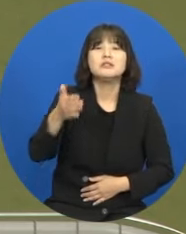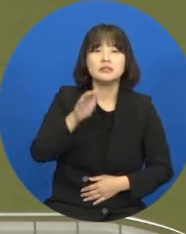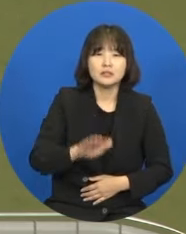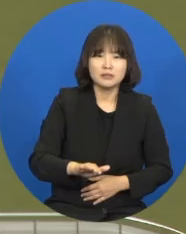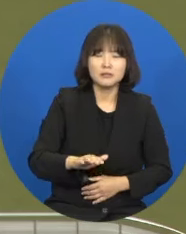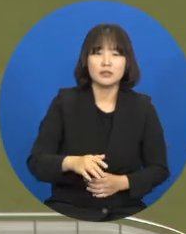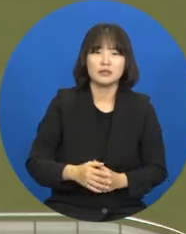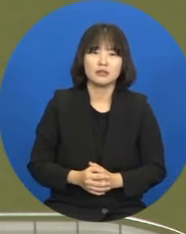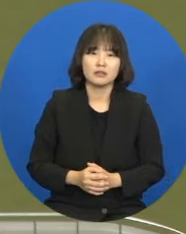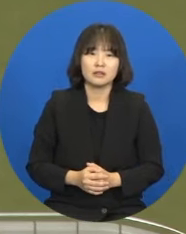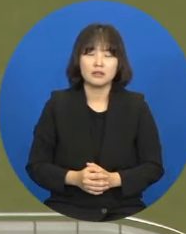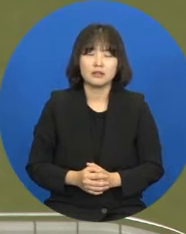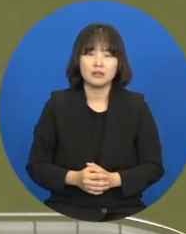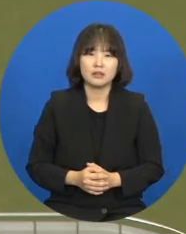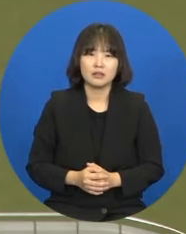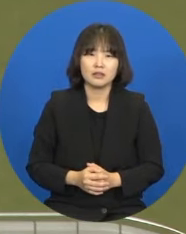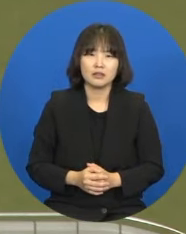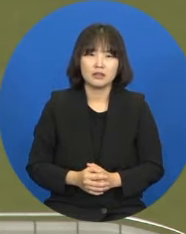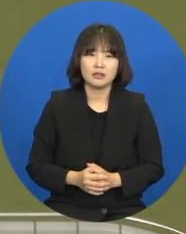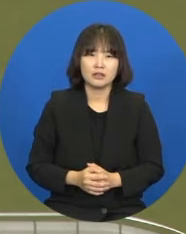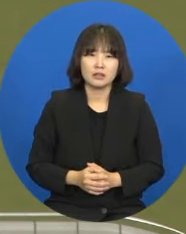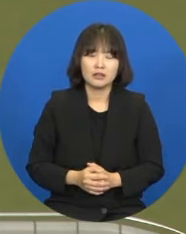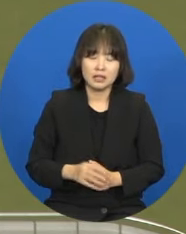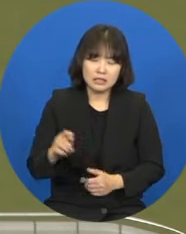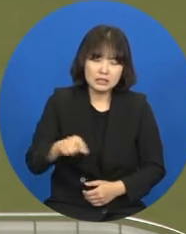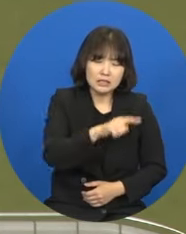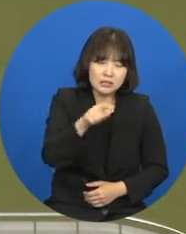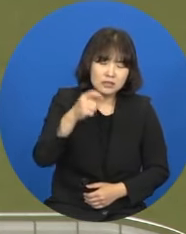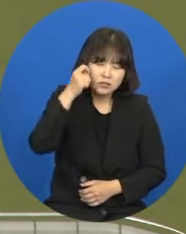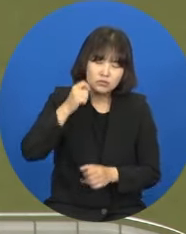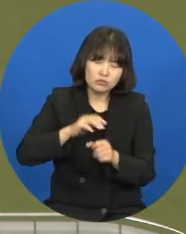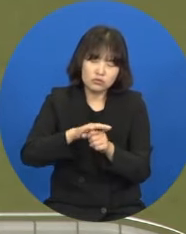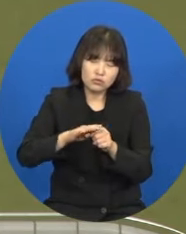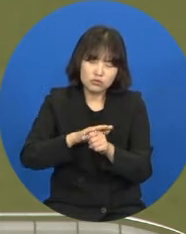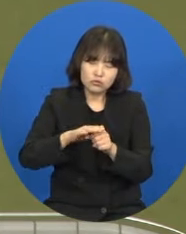그들에 대해서 내가 어찌 긍휼 여기지 아니하겠느냐